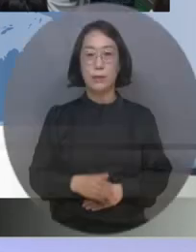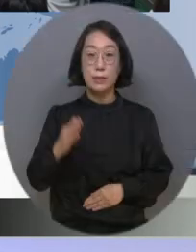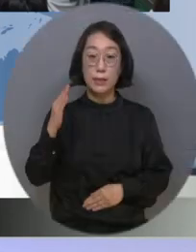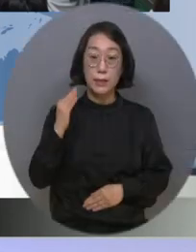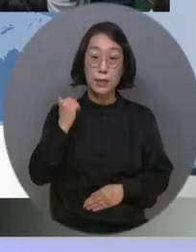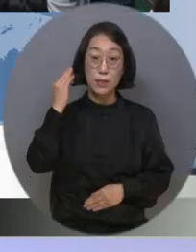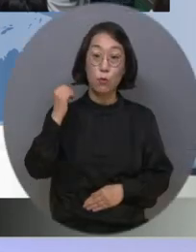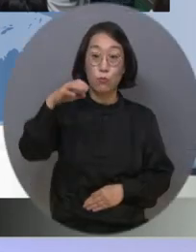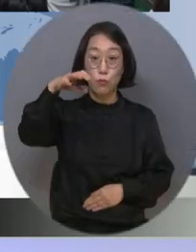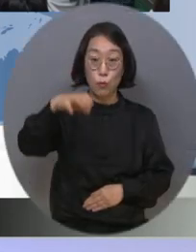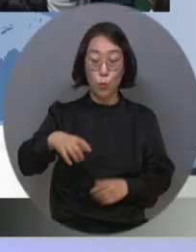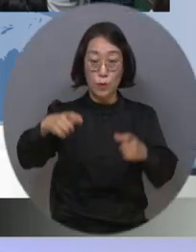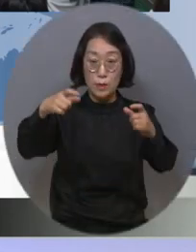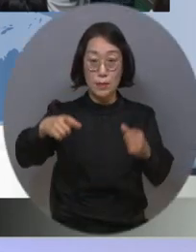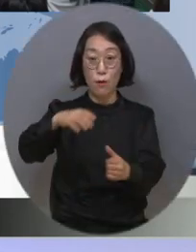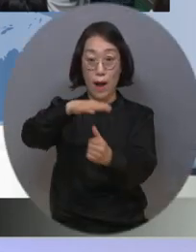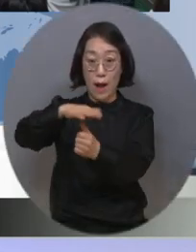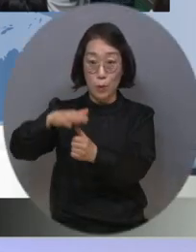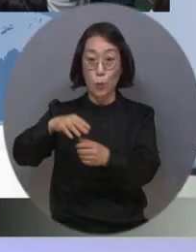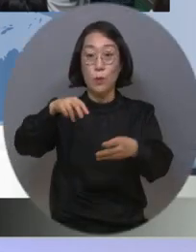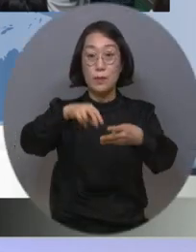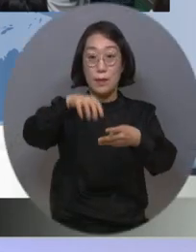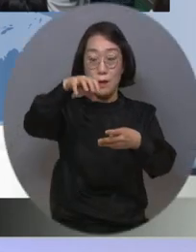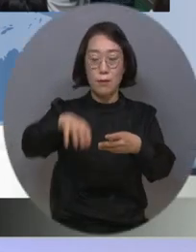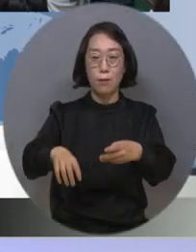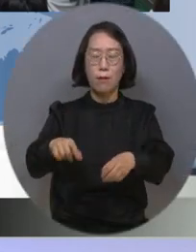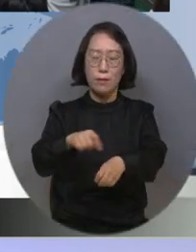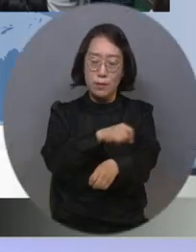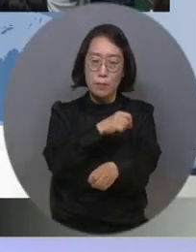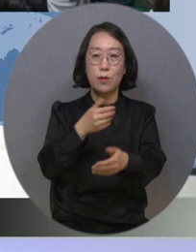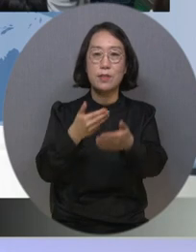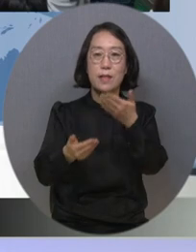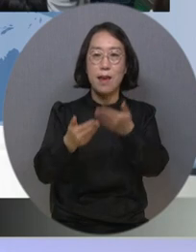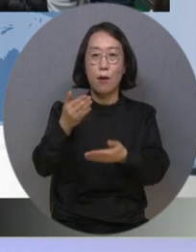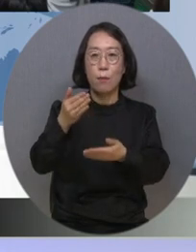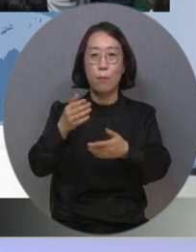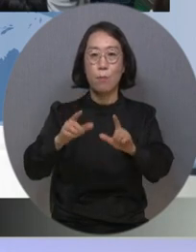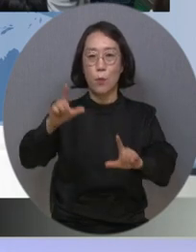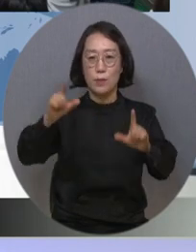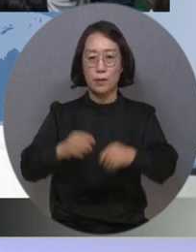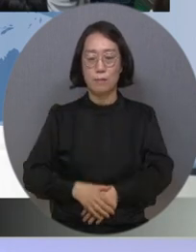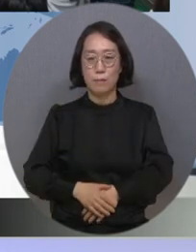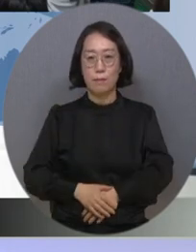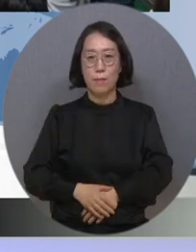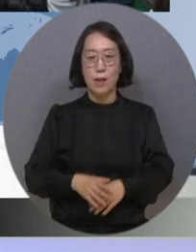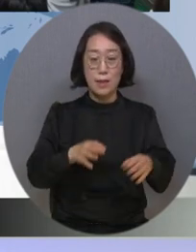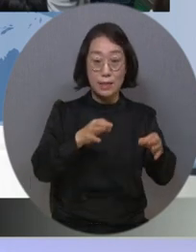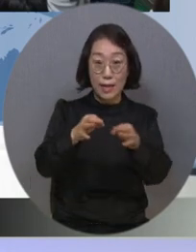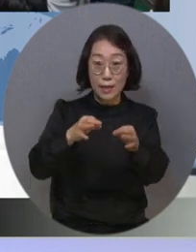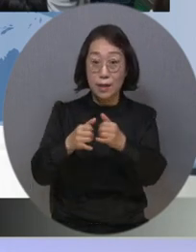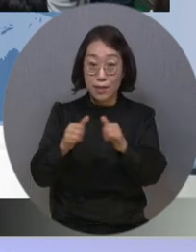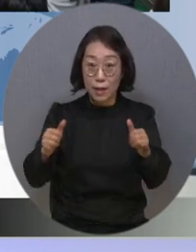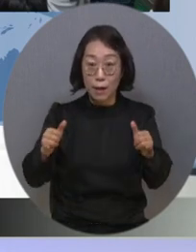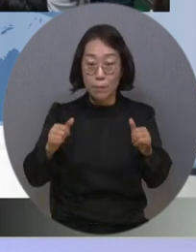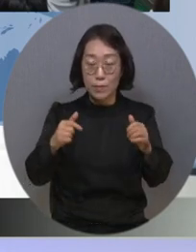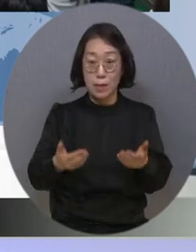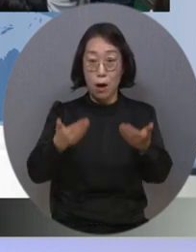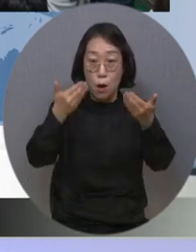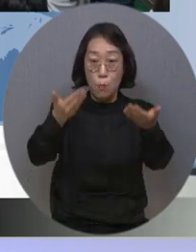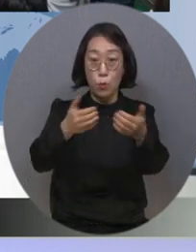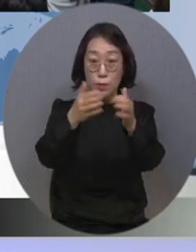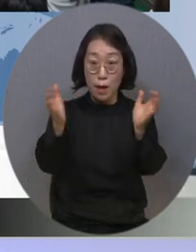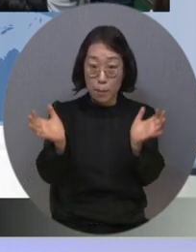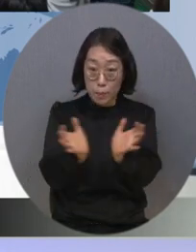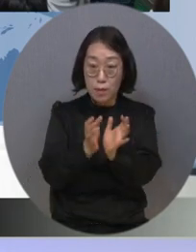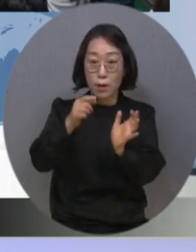경기도 의정부의 한 지역아동센터에서 이색 체험행사가 열렸습니다 지역 내 상공인들로 구성된 봉사단체